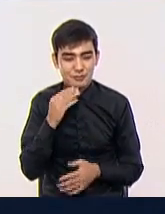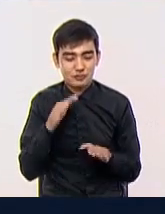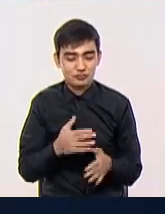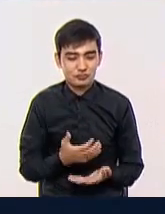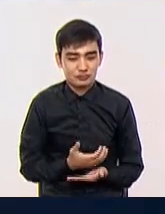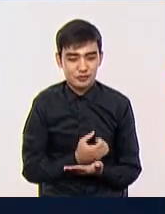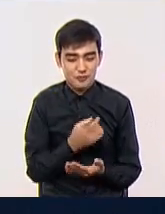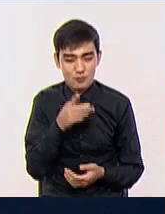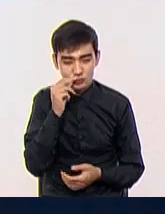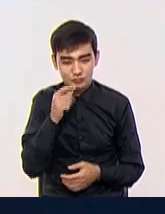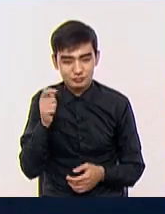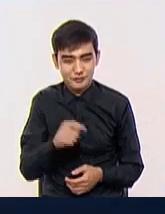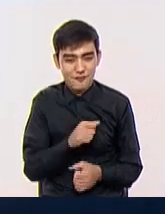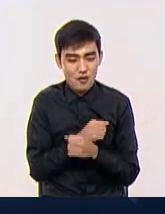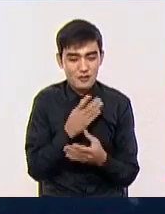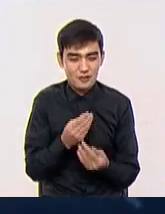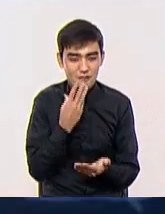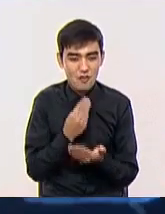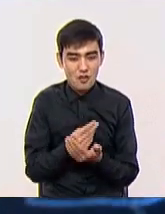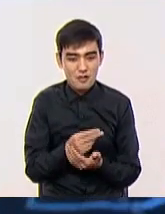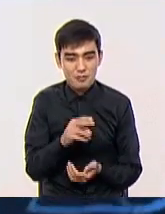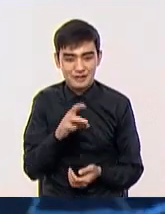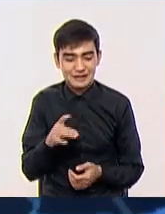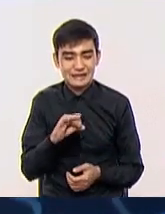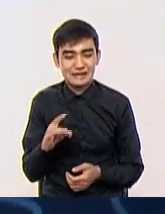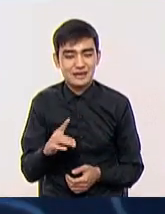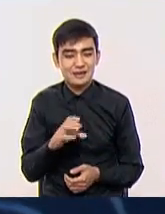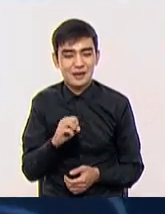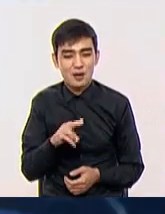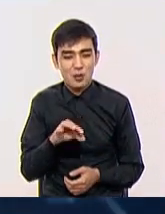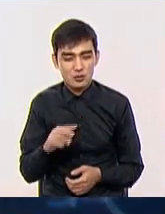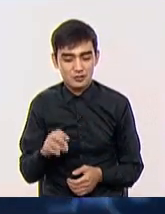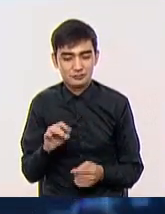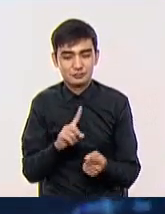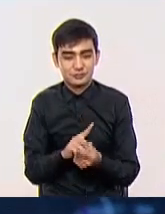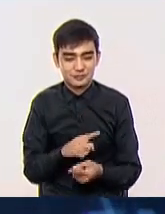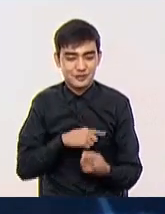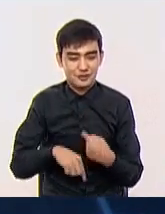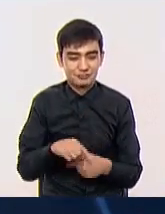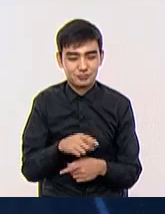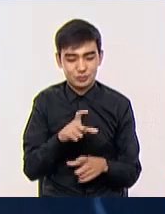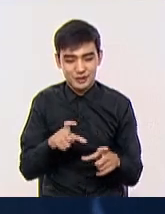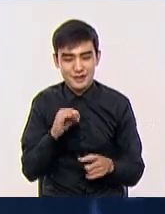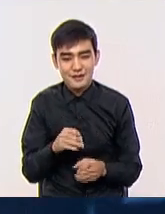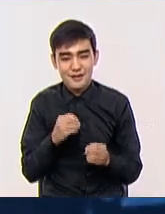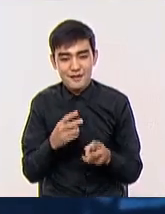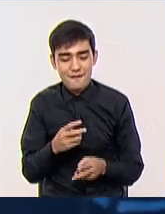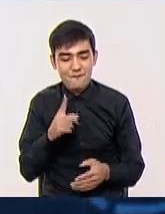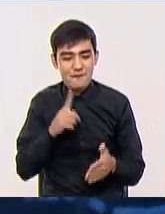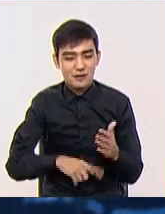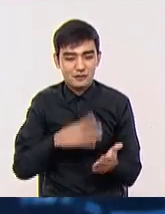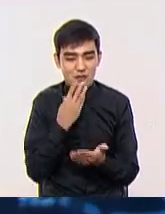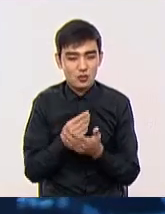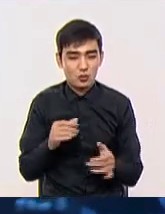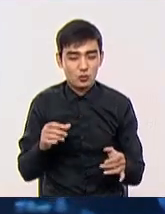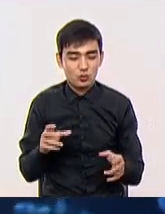эти выходные мужчина приехал забрать свой приз прямо из салона. С ним встретились наши корреспонденты о том, как важно верить в свою удачу.